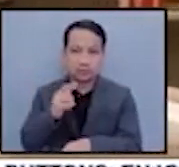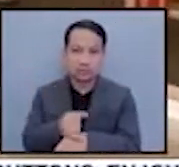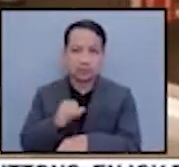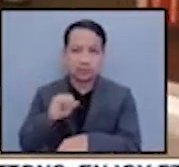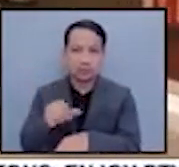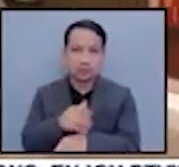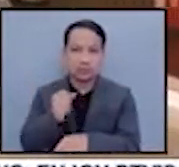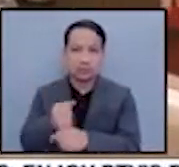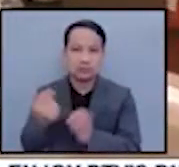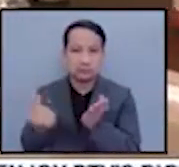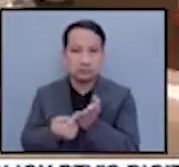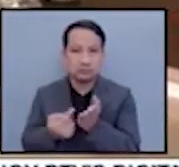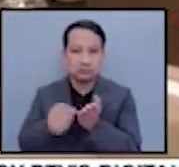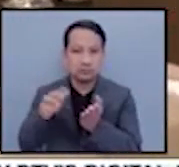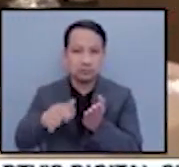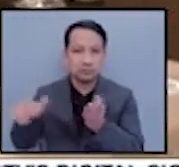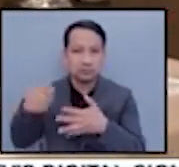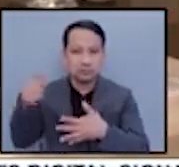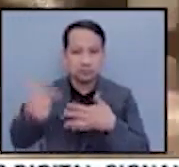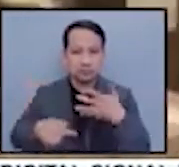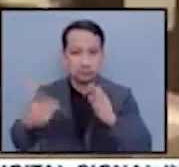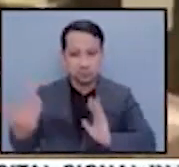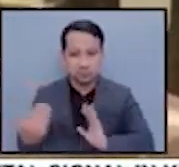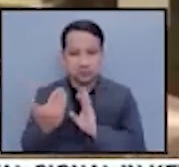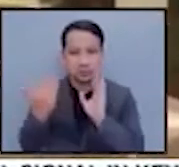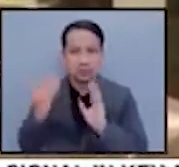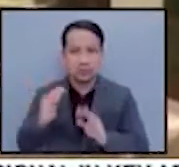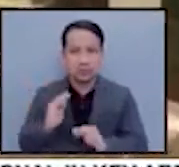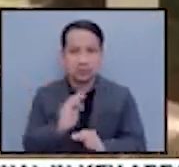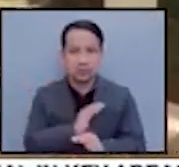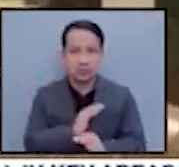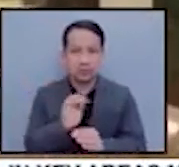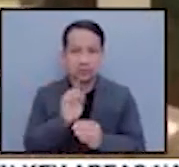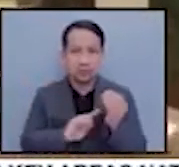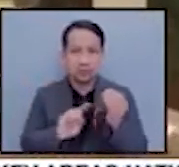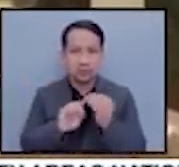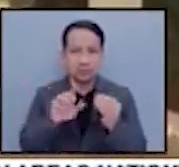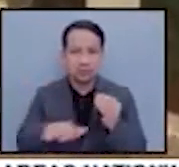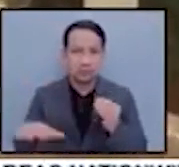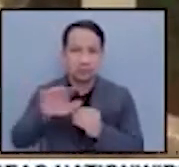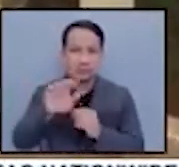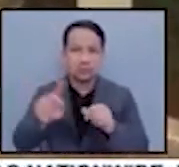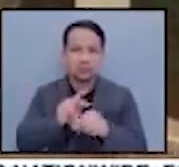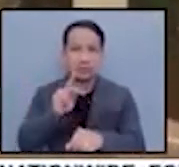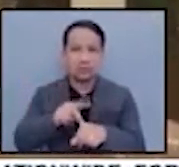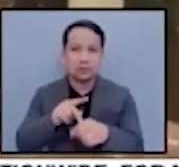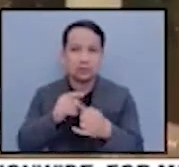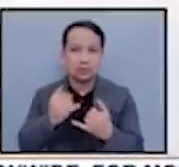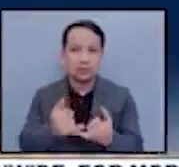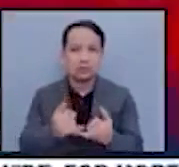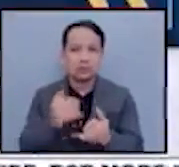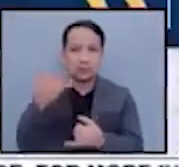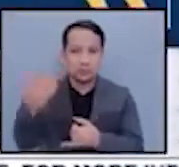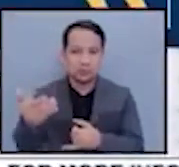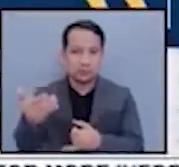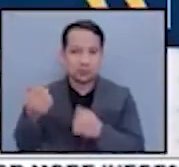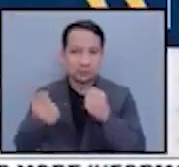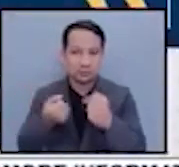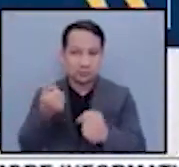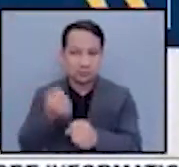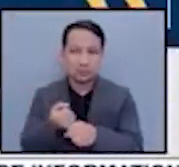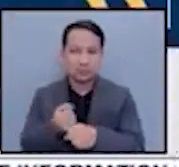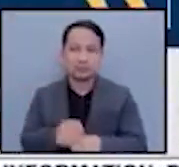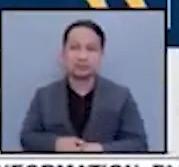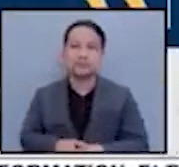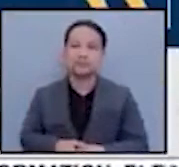napag-usapan ang mga kakaharaping hamon ng Kongreso at ng buong bansa sa kabuuan sa mga susunod na taon. Ayon kay